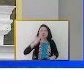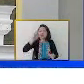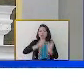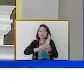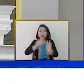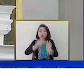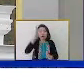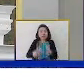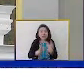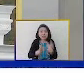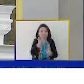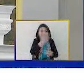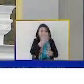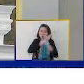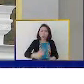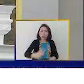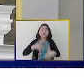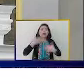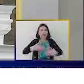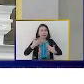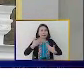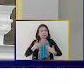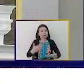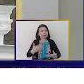ka masaya sa iyong Diyos.